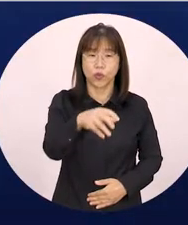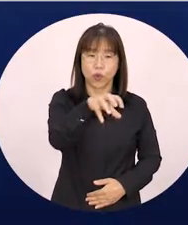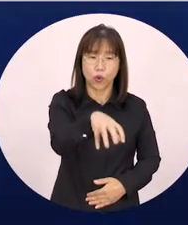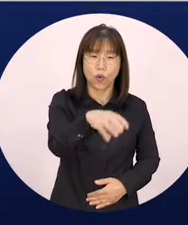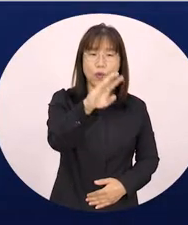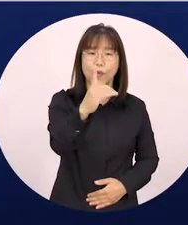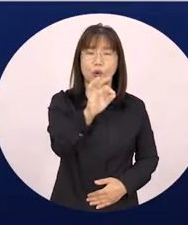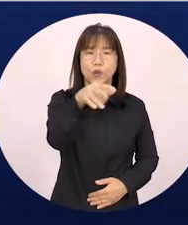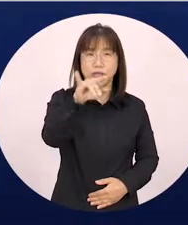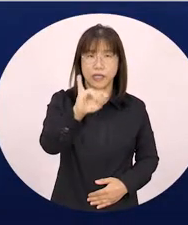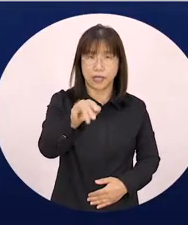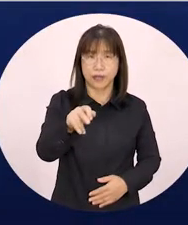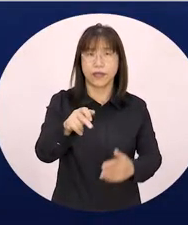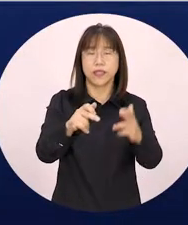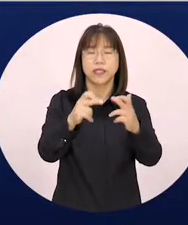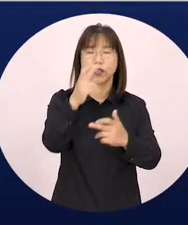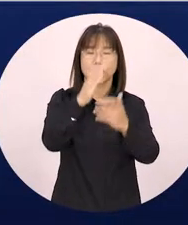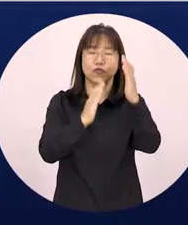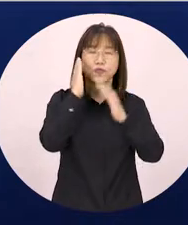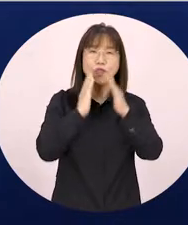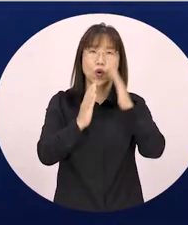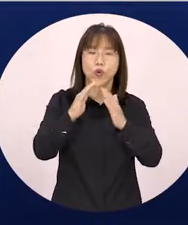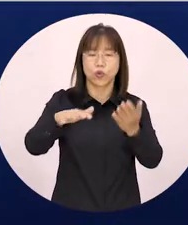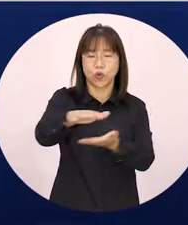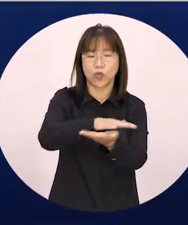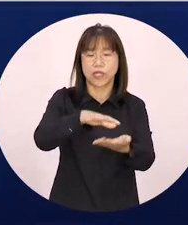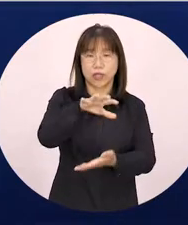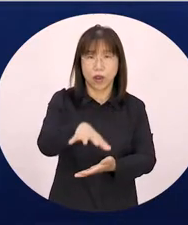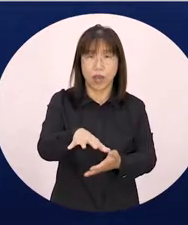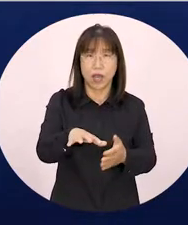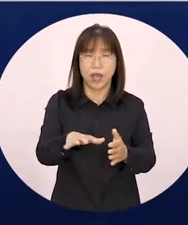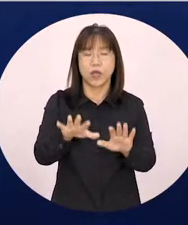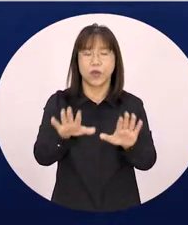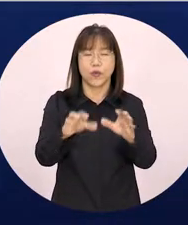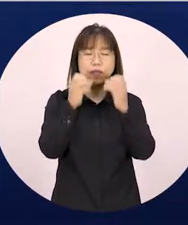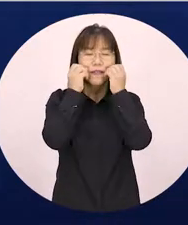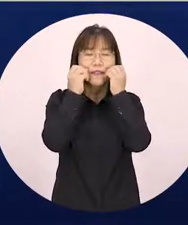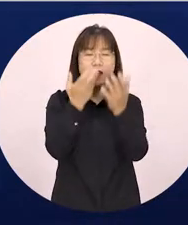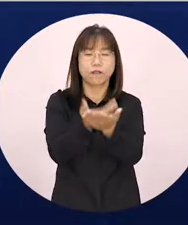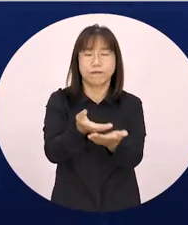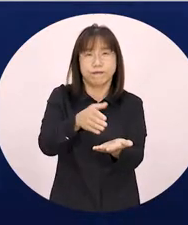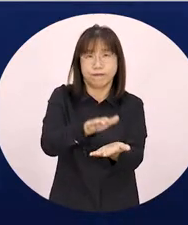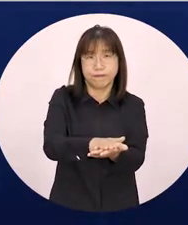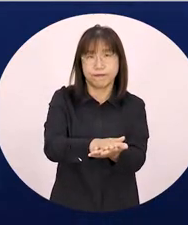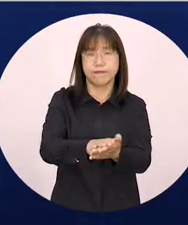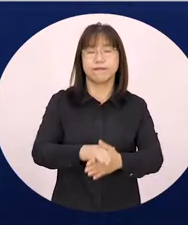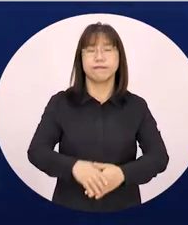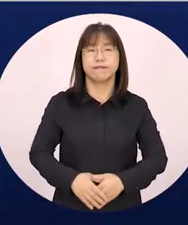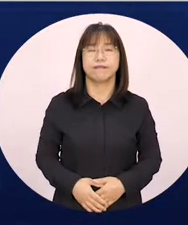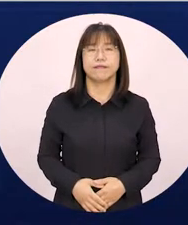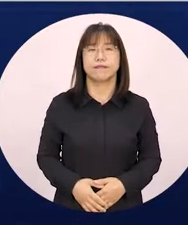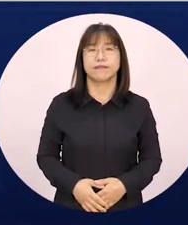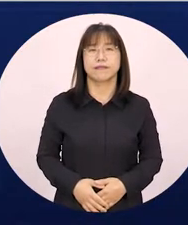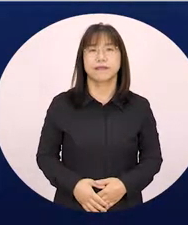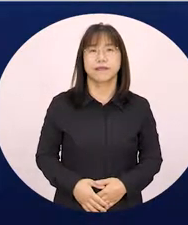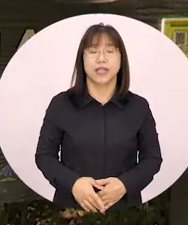등촌동에 위치한 봉제산 숲속 놀이터가 주민들을 위한 여가와 휴식 공간으로 새단장했습니다.